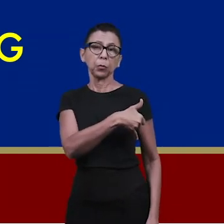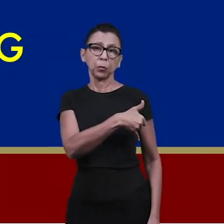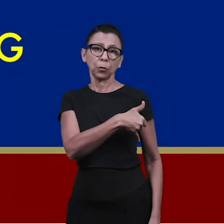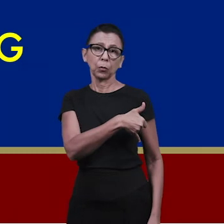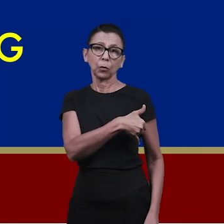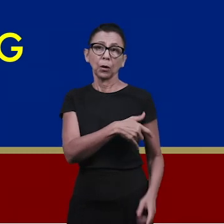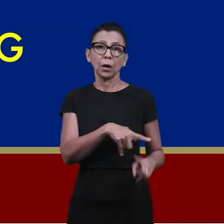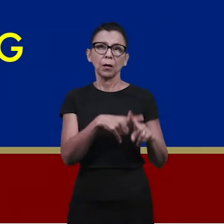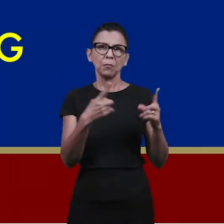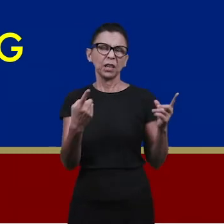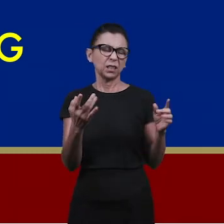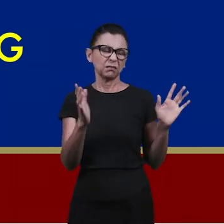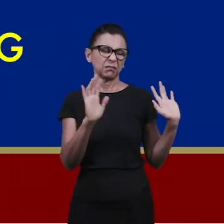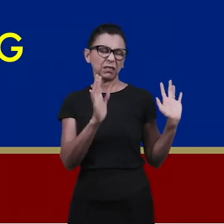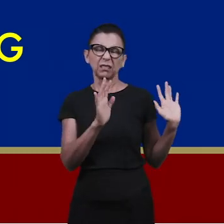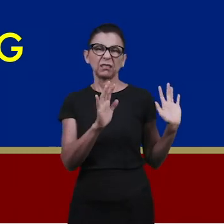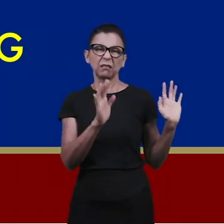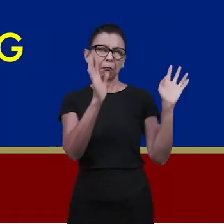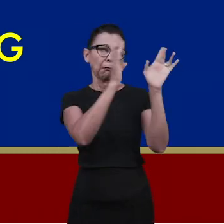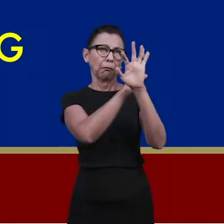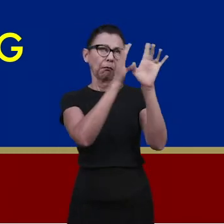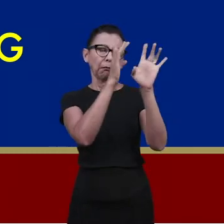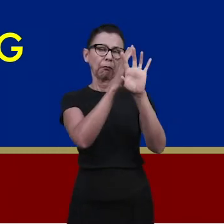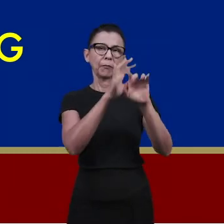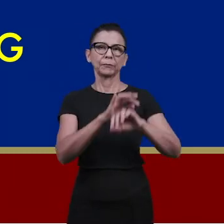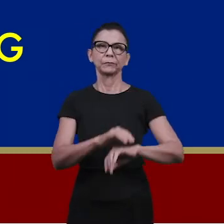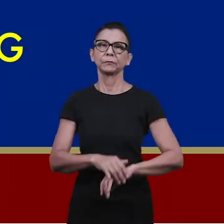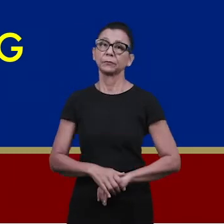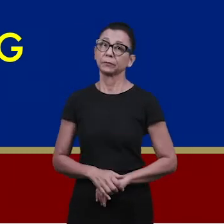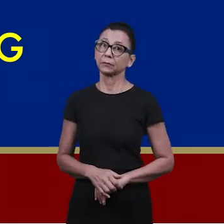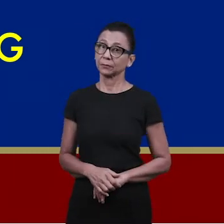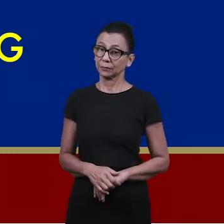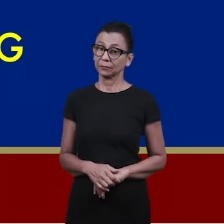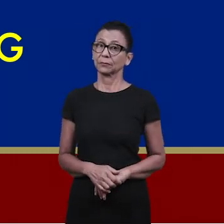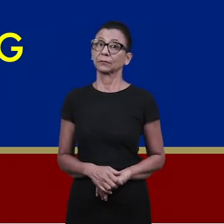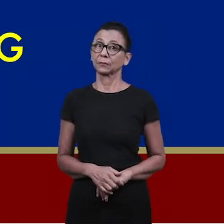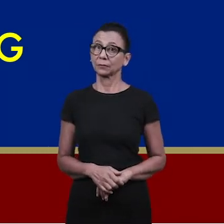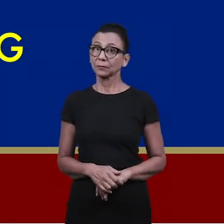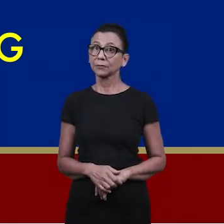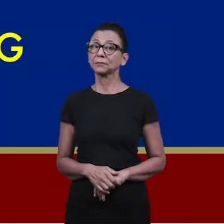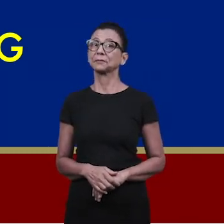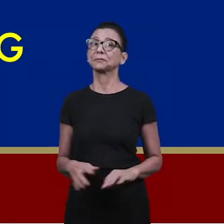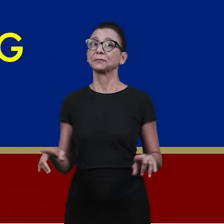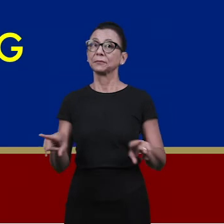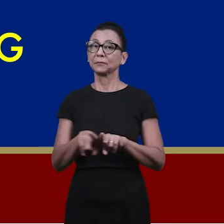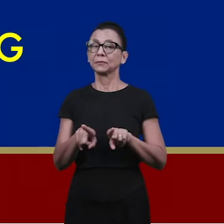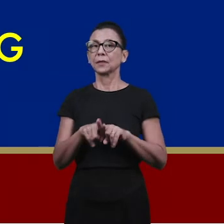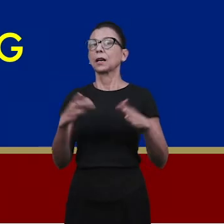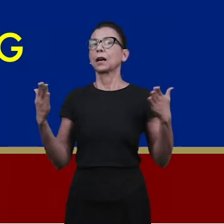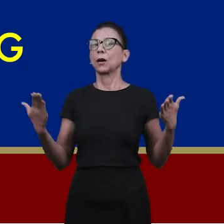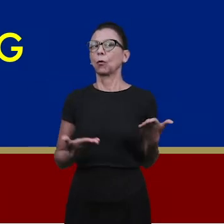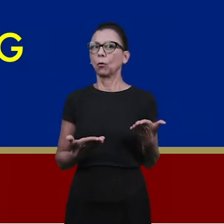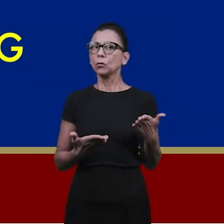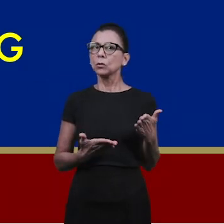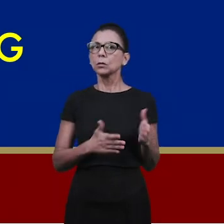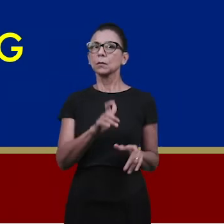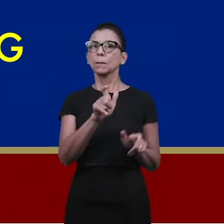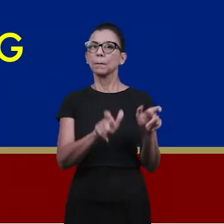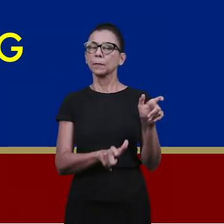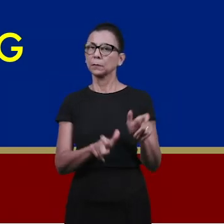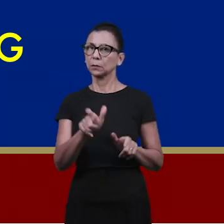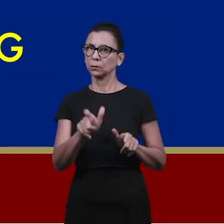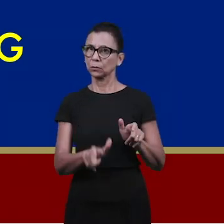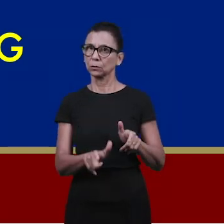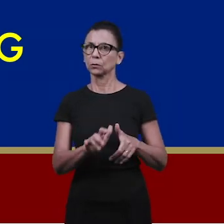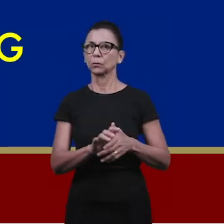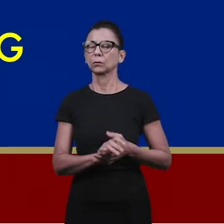mais ont été imprudentes. Il y a beaucoup de personnes dans ce moment qui reçoivent l'enseignement